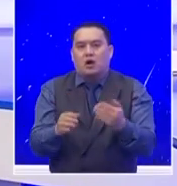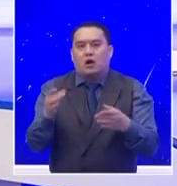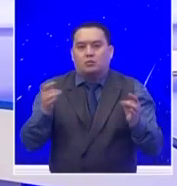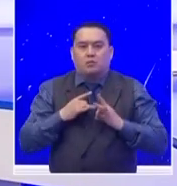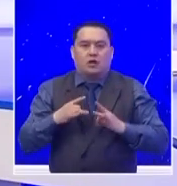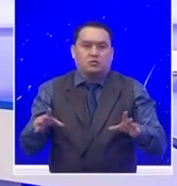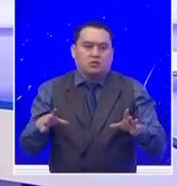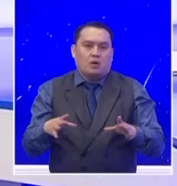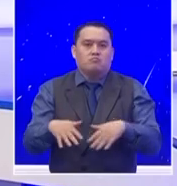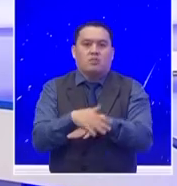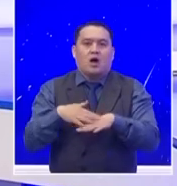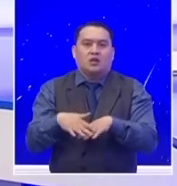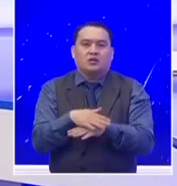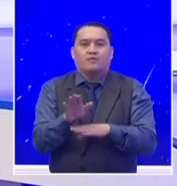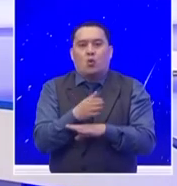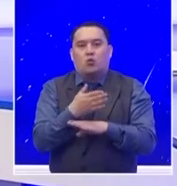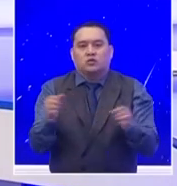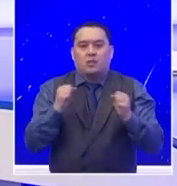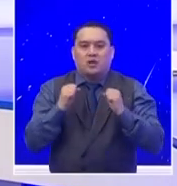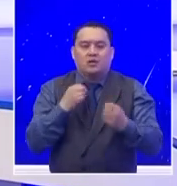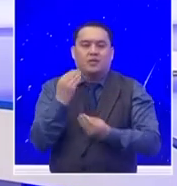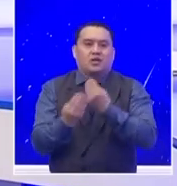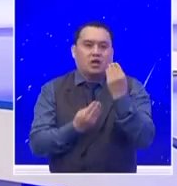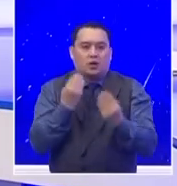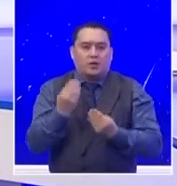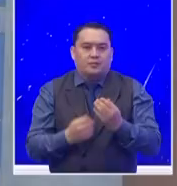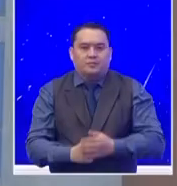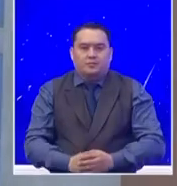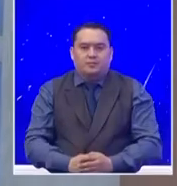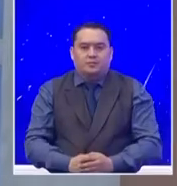отпраздновать торжества массовыми гуляниями и спортивными играми.